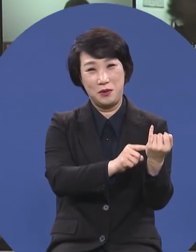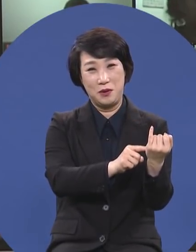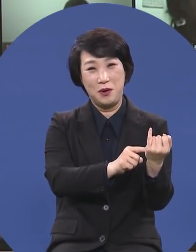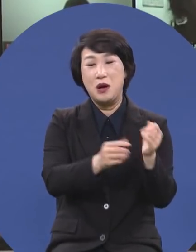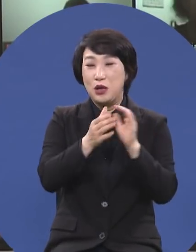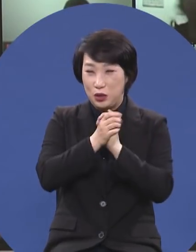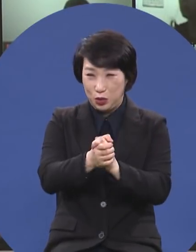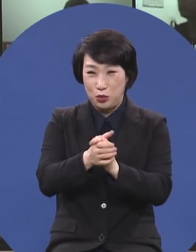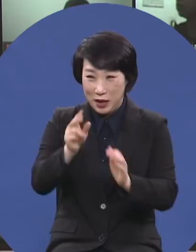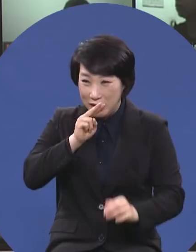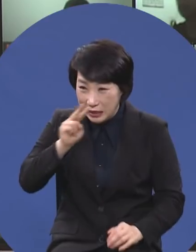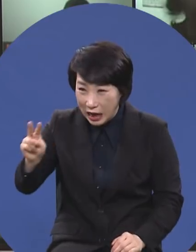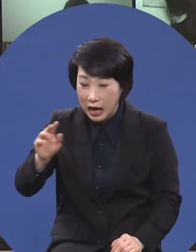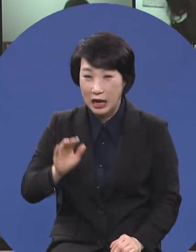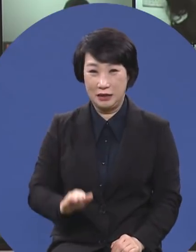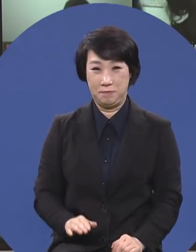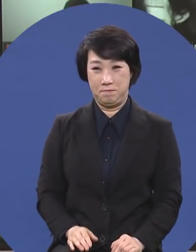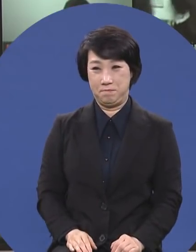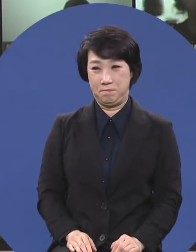기도해야